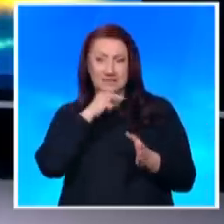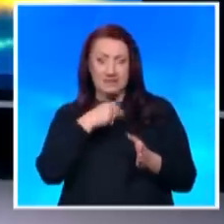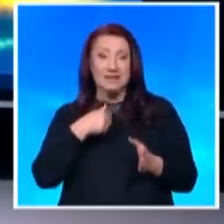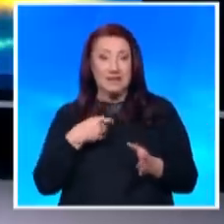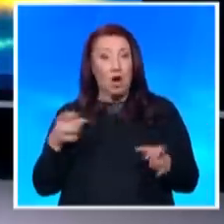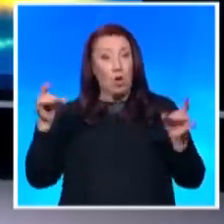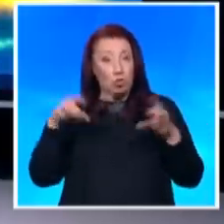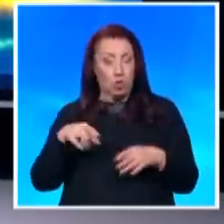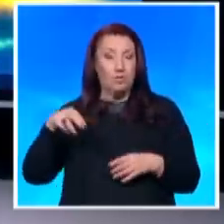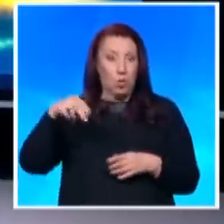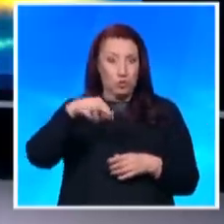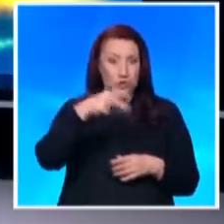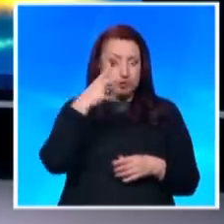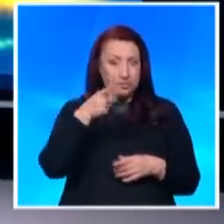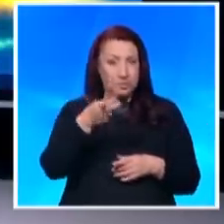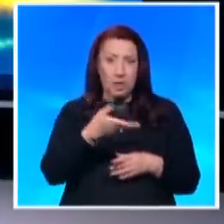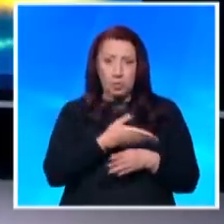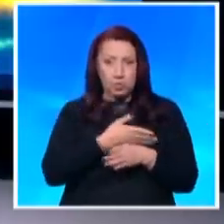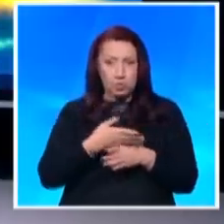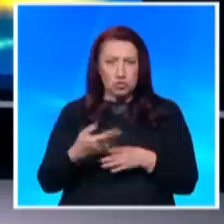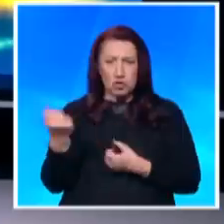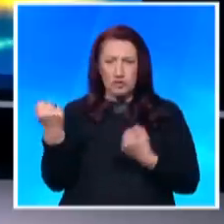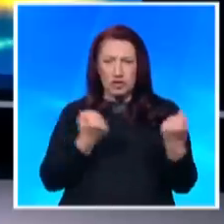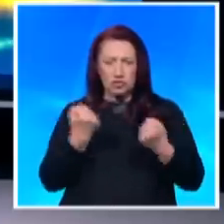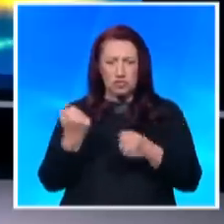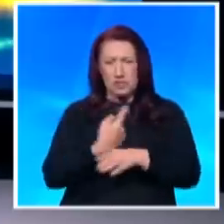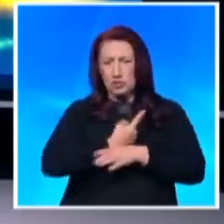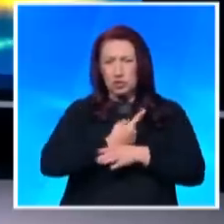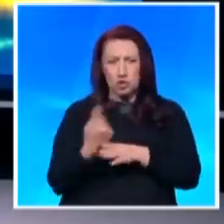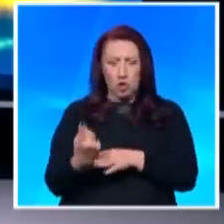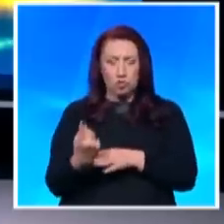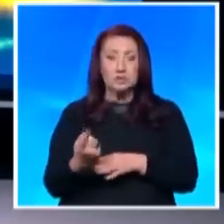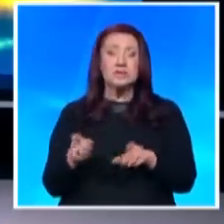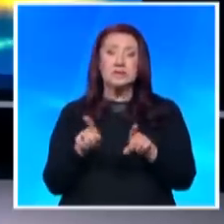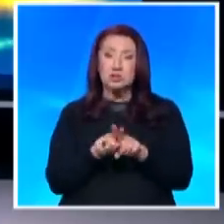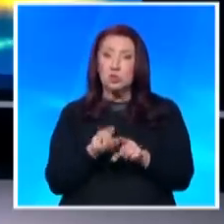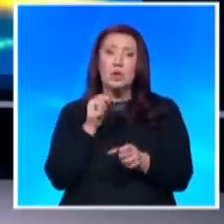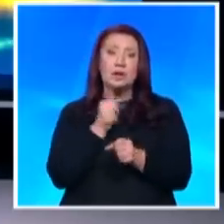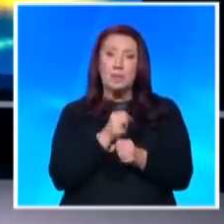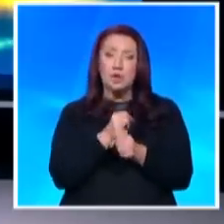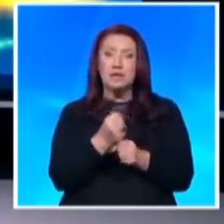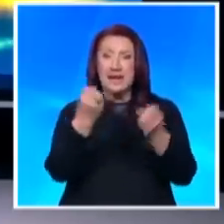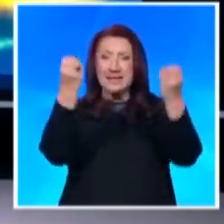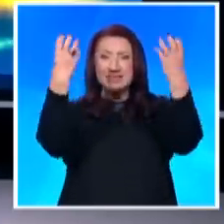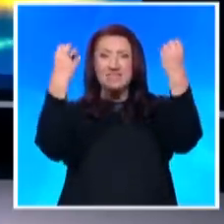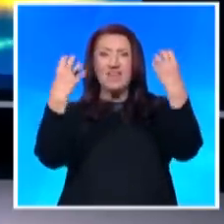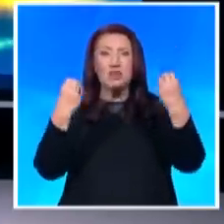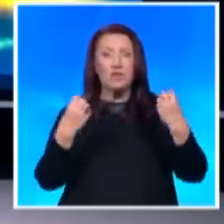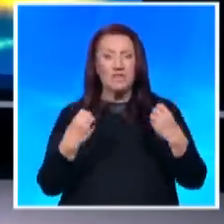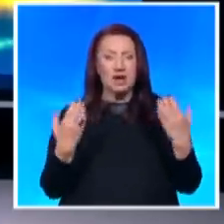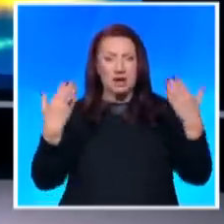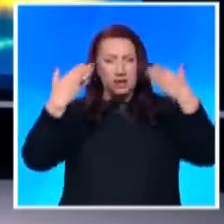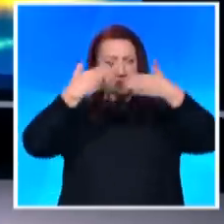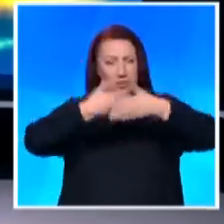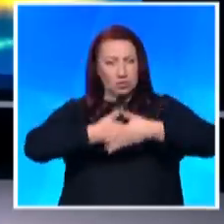види продължават ли да шофират водачите с висока скорост и работят ли вече светофарите и след полунощ? Стажант-репортерът Симона